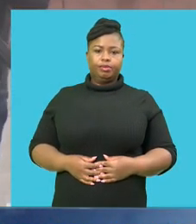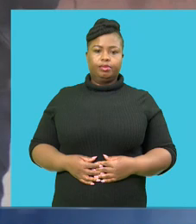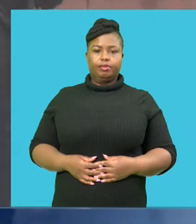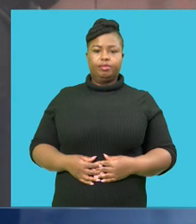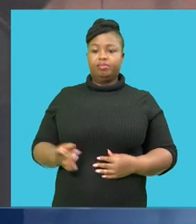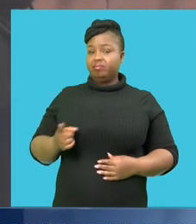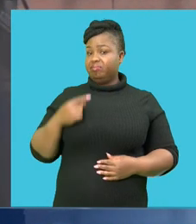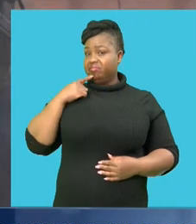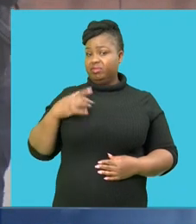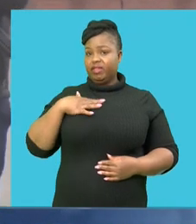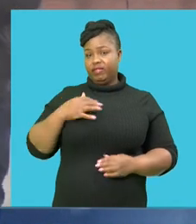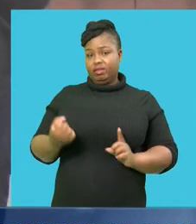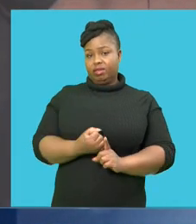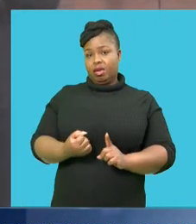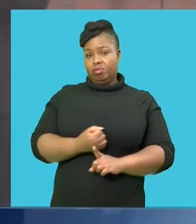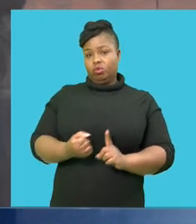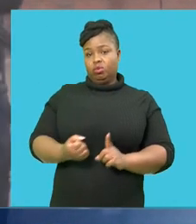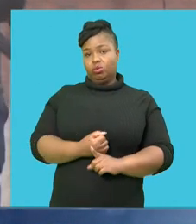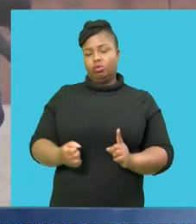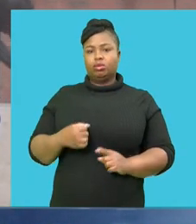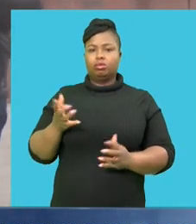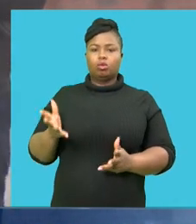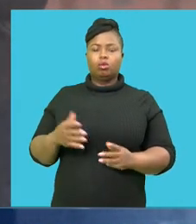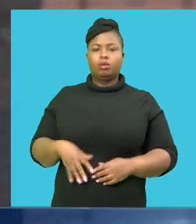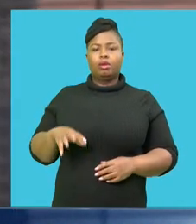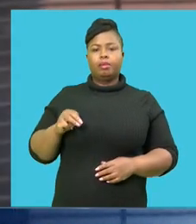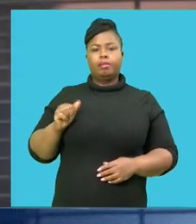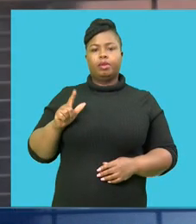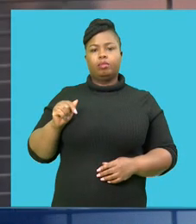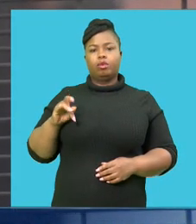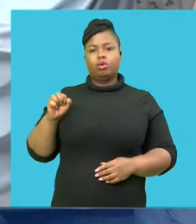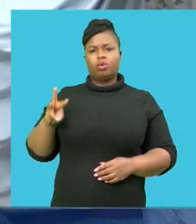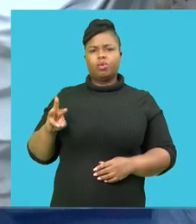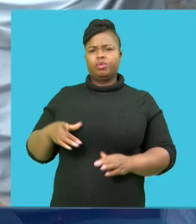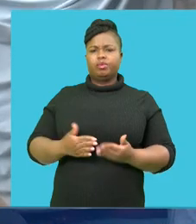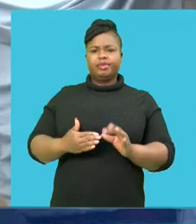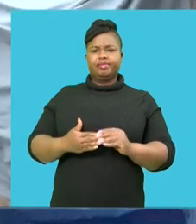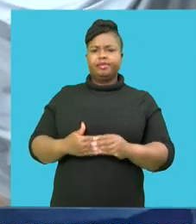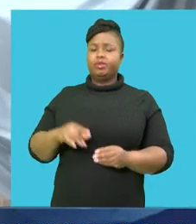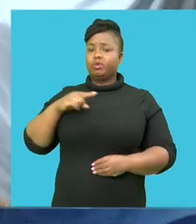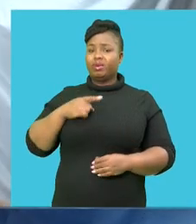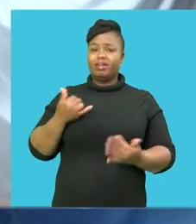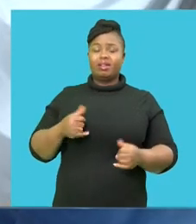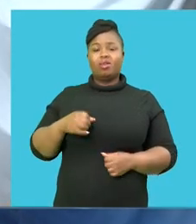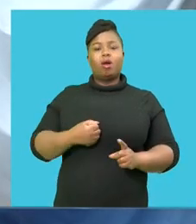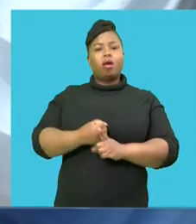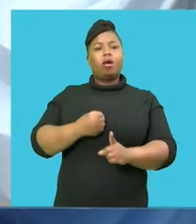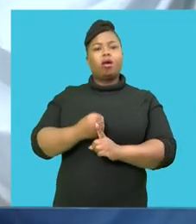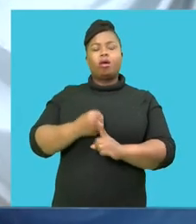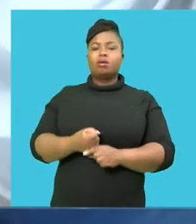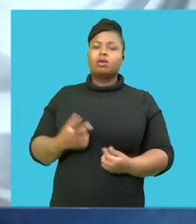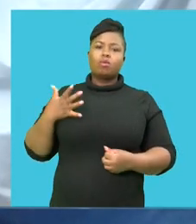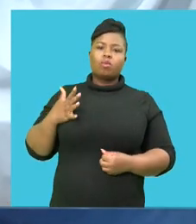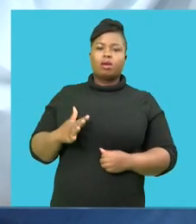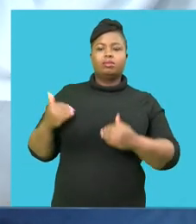Bakhala ngokuhlukumezeka abakutholayo abahlali baseMarlboro njengoba sekuphele iminyaka abalwa impi eyodwa yokufuna